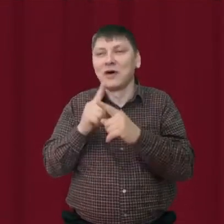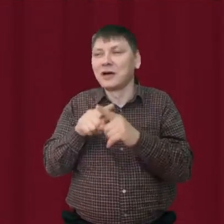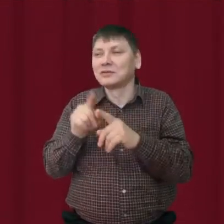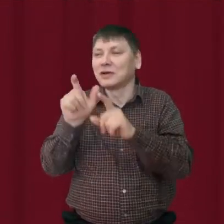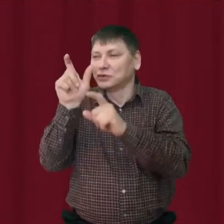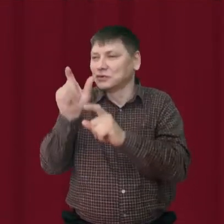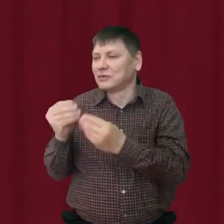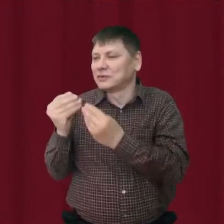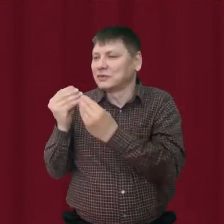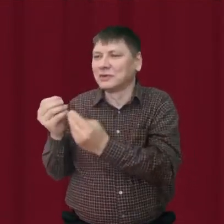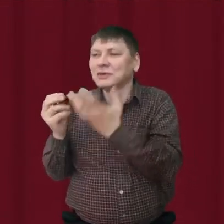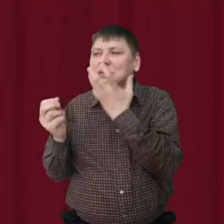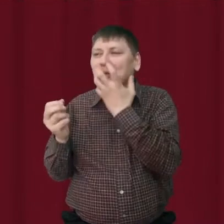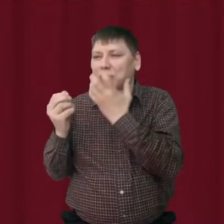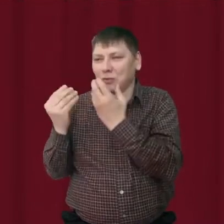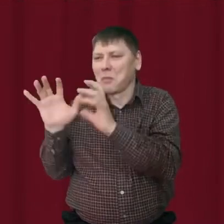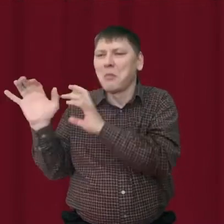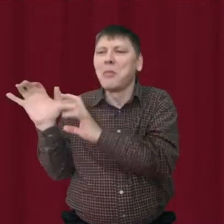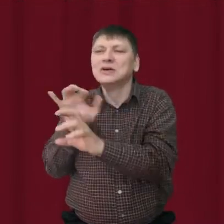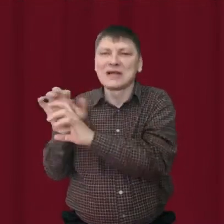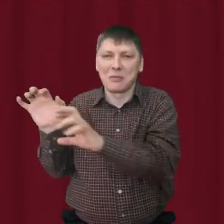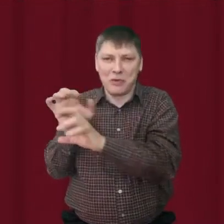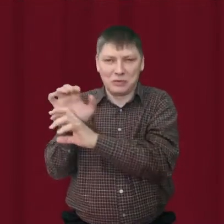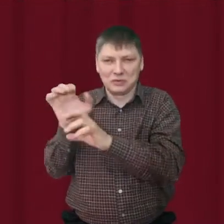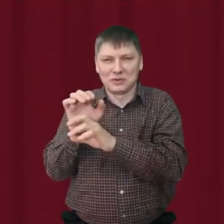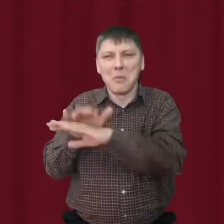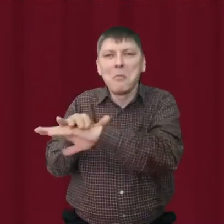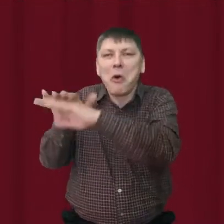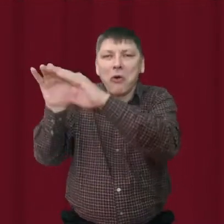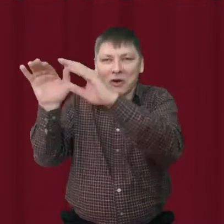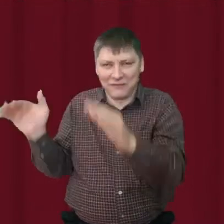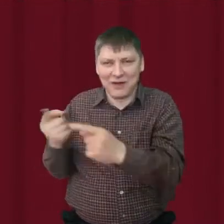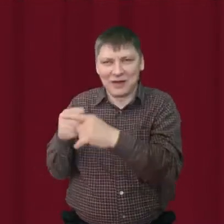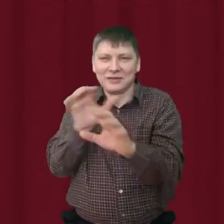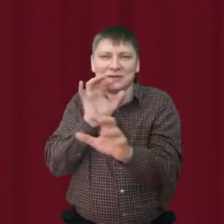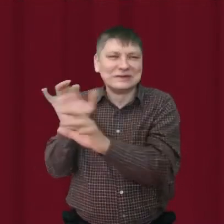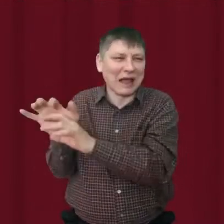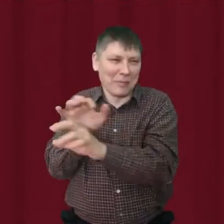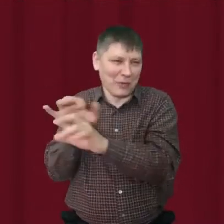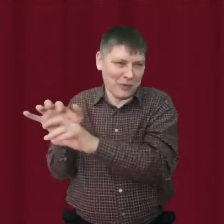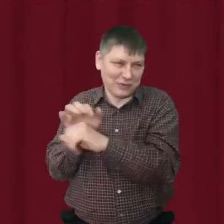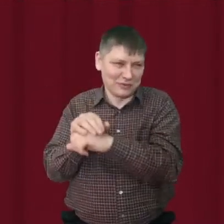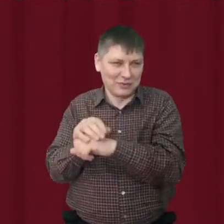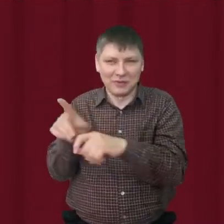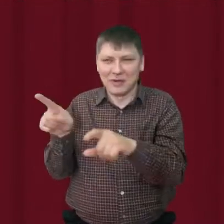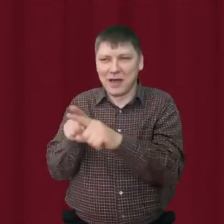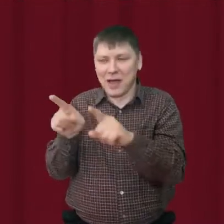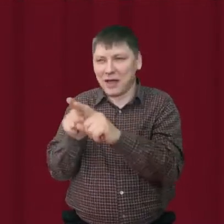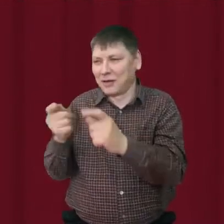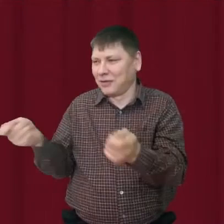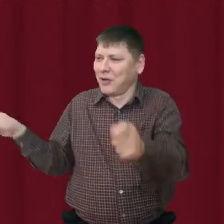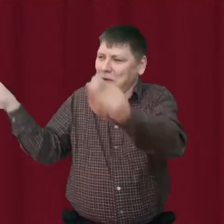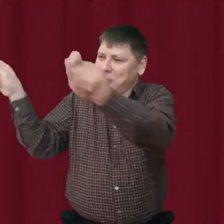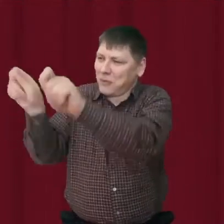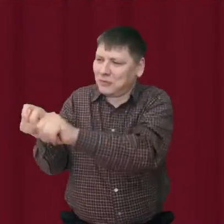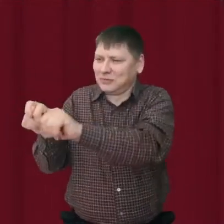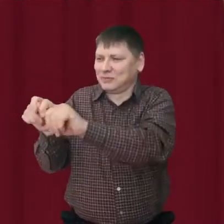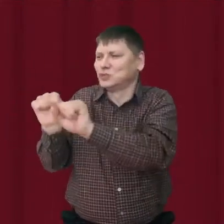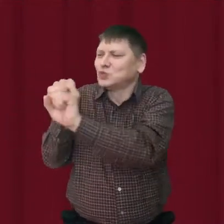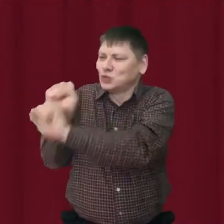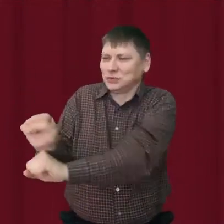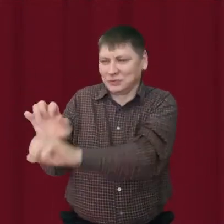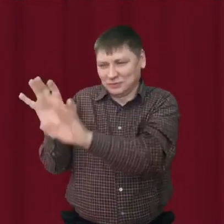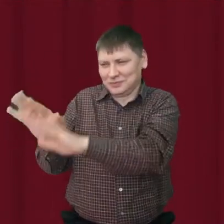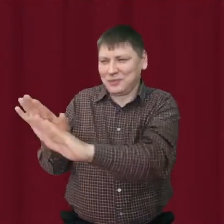человека способным позаботиться о других, помочь им, набросить, образно говоря, на них вот такой покров,